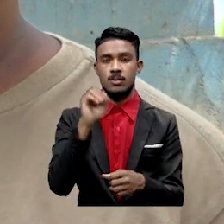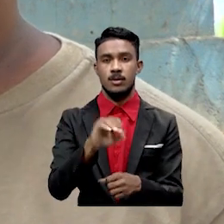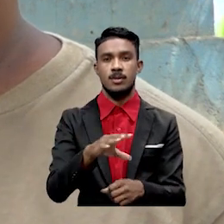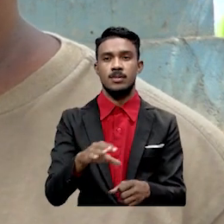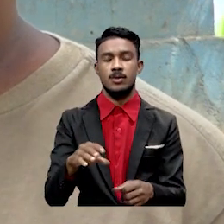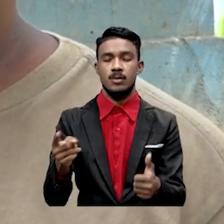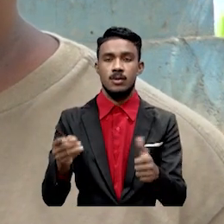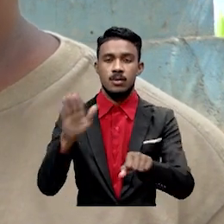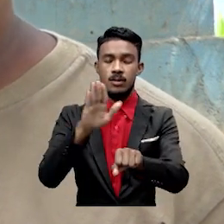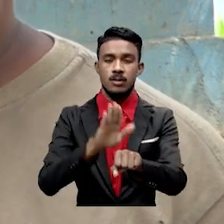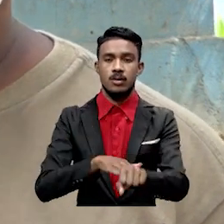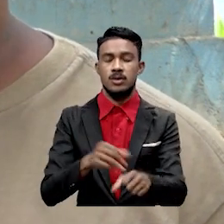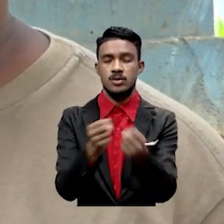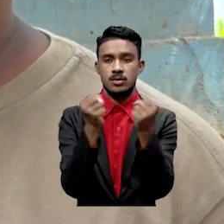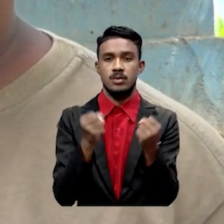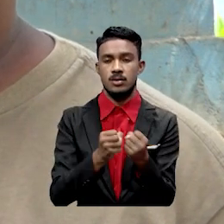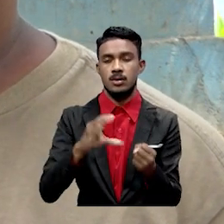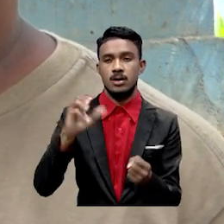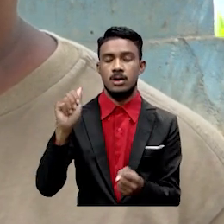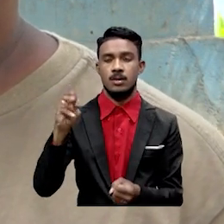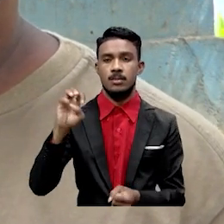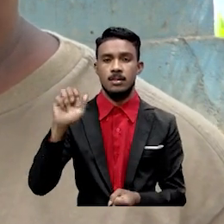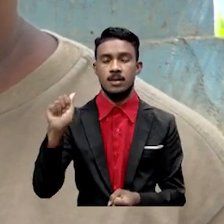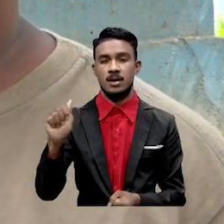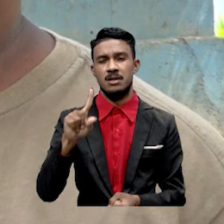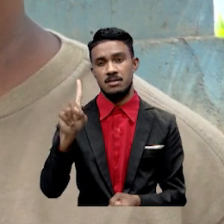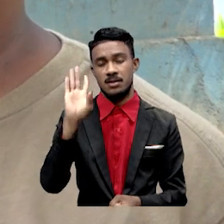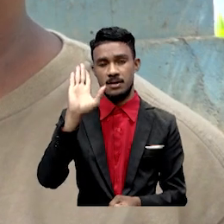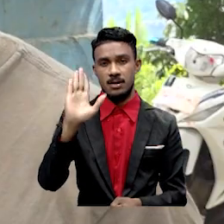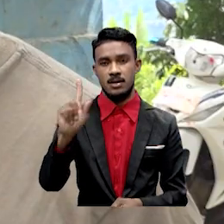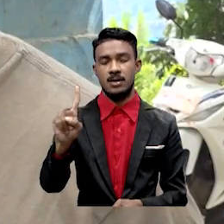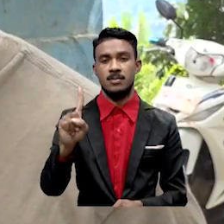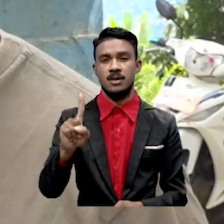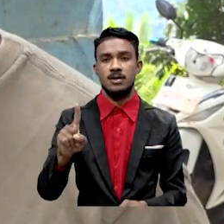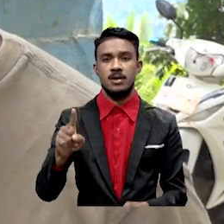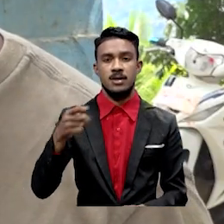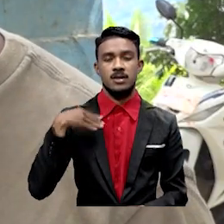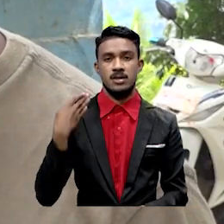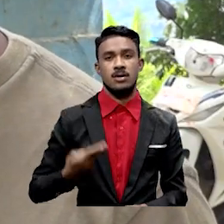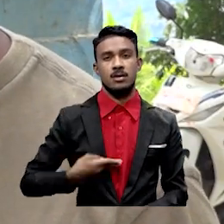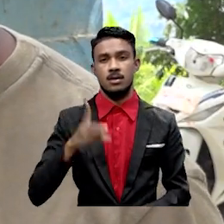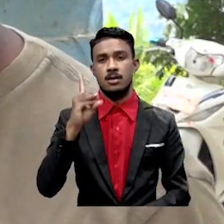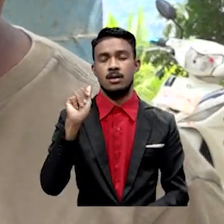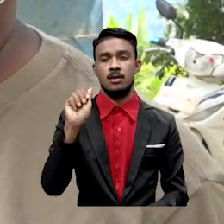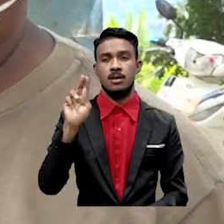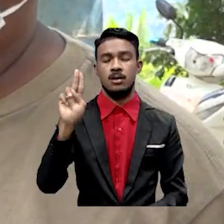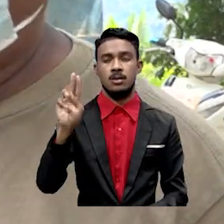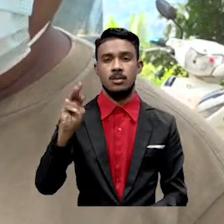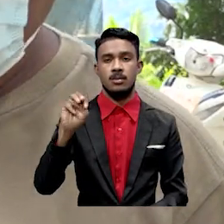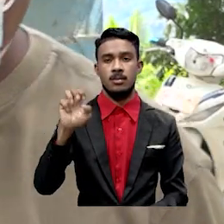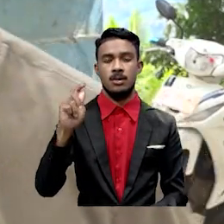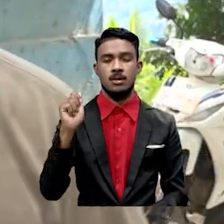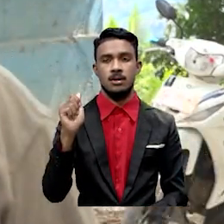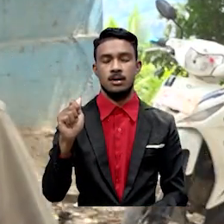wala adak bahare target ida magnia na sinara dometan bahau rekomenda bu governo pero darle